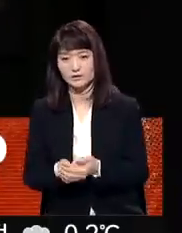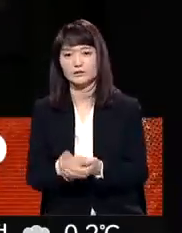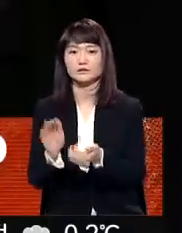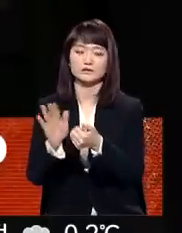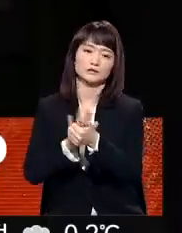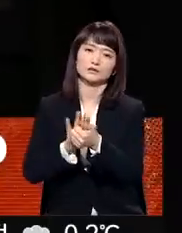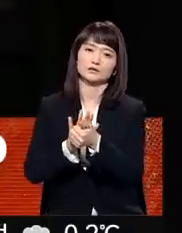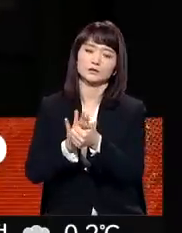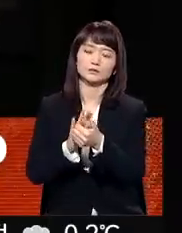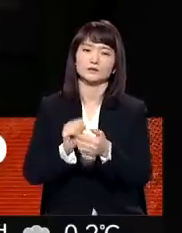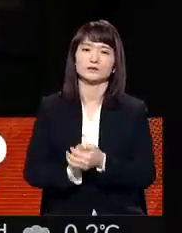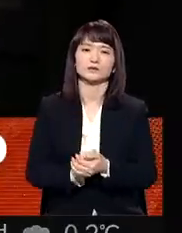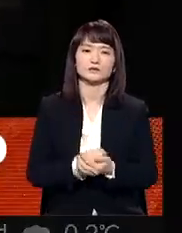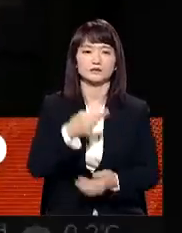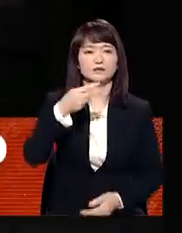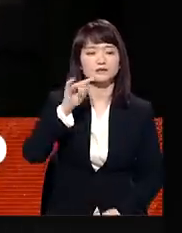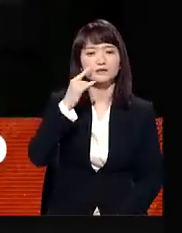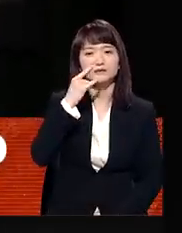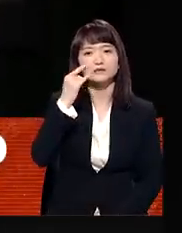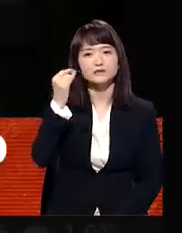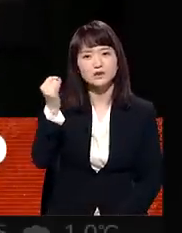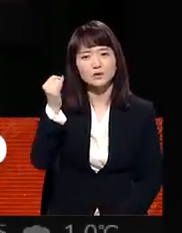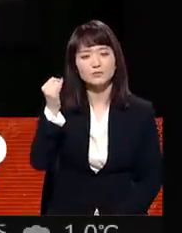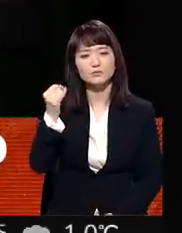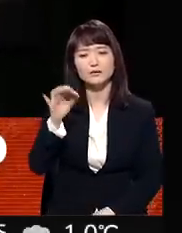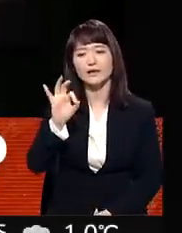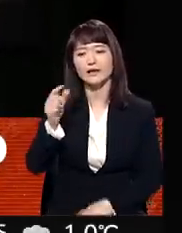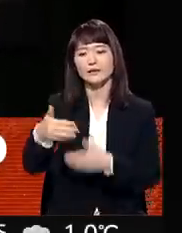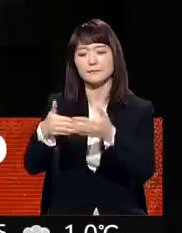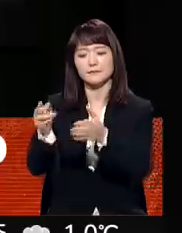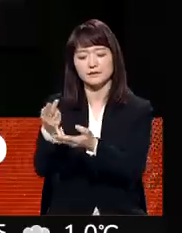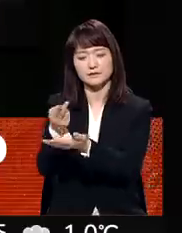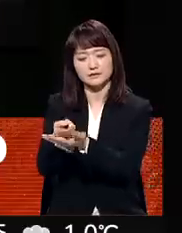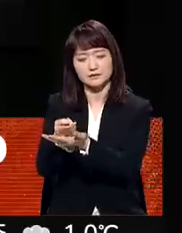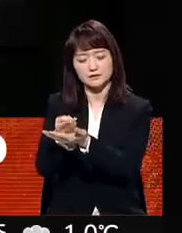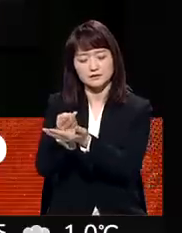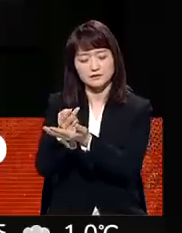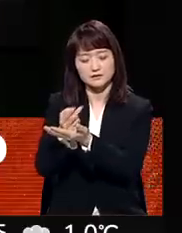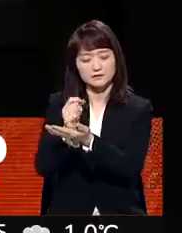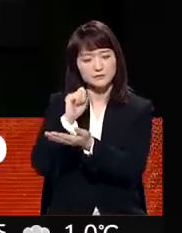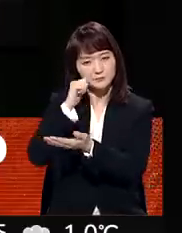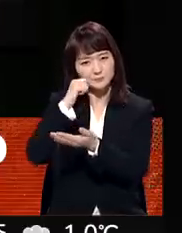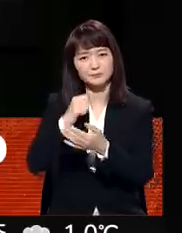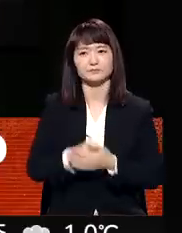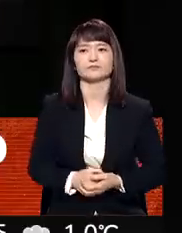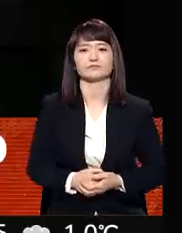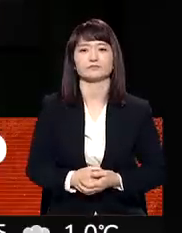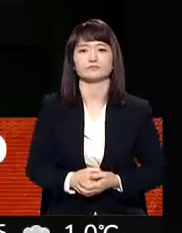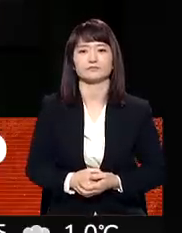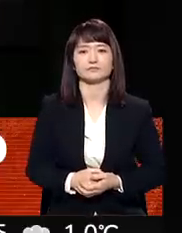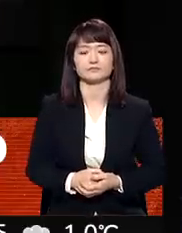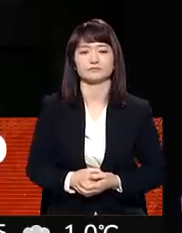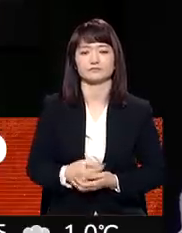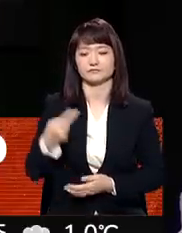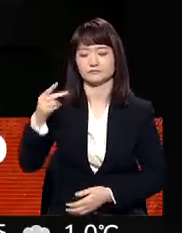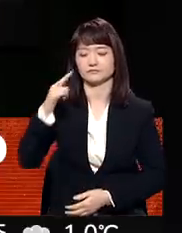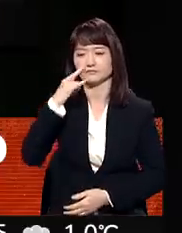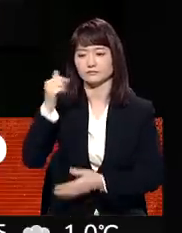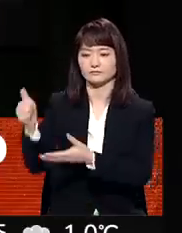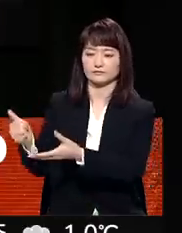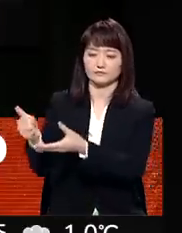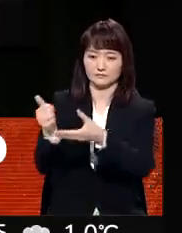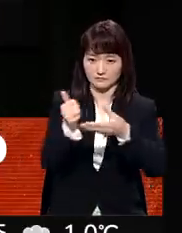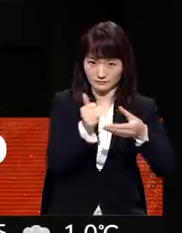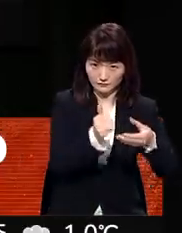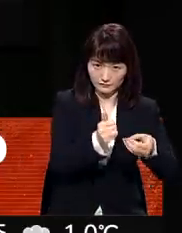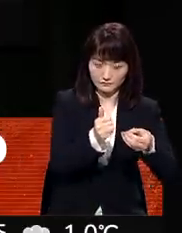글이 올라왔는데요이 한 부부가 얼마 전에 서울로 이사를 했습니다 그래서 집에 시부모님을 초대해서 식사를 대접하려고 하는데이 시부모님